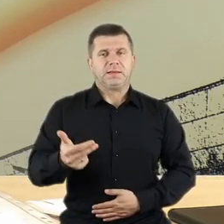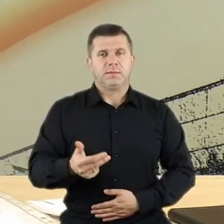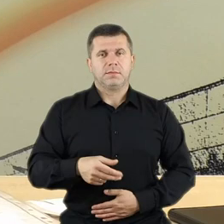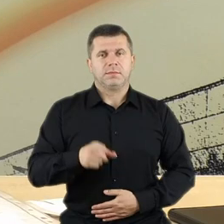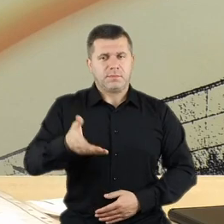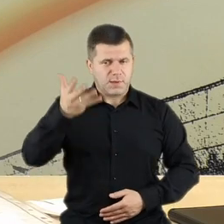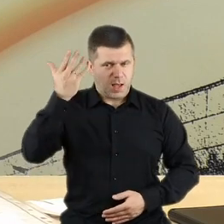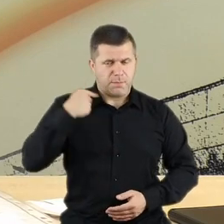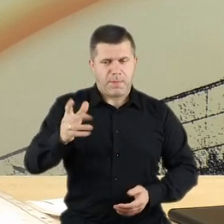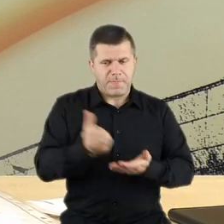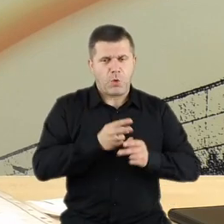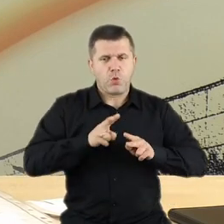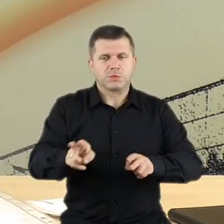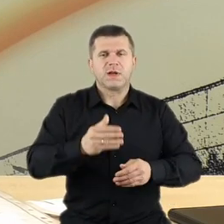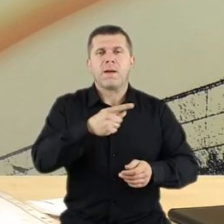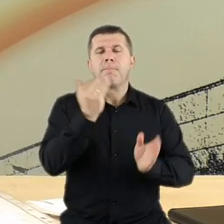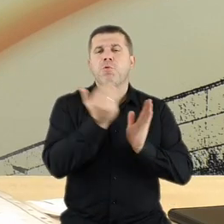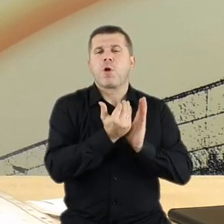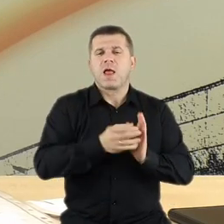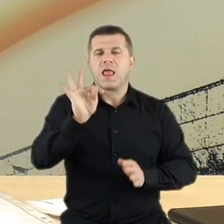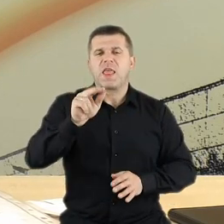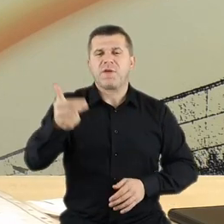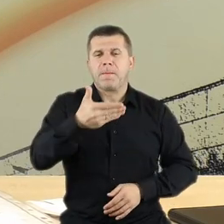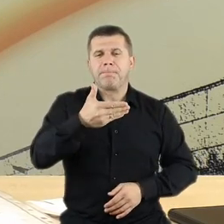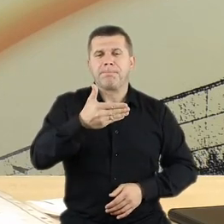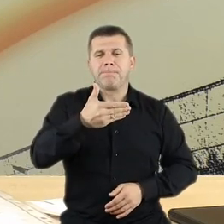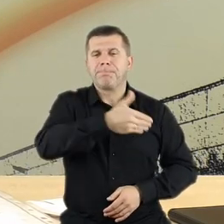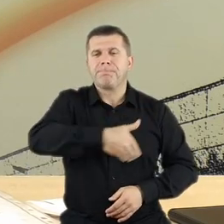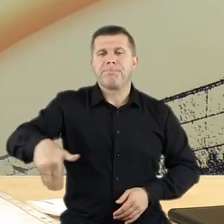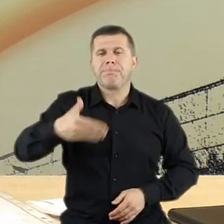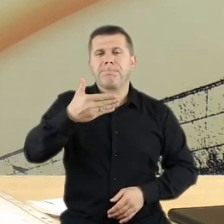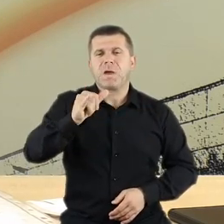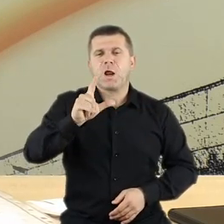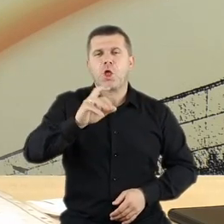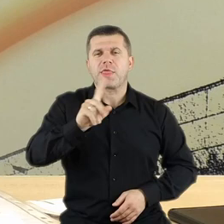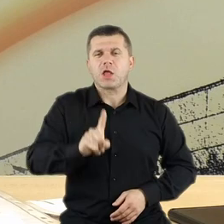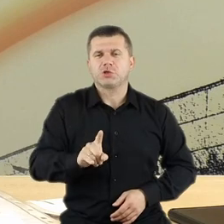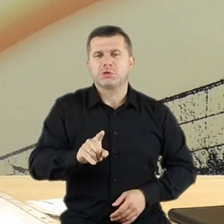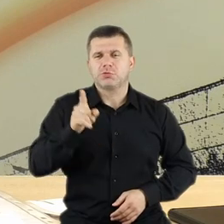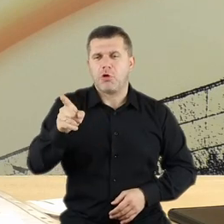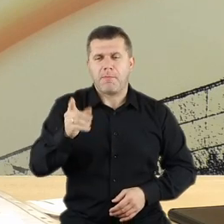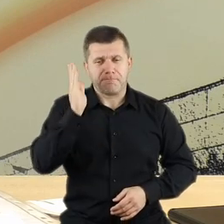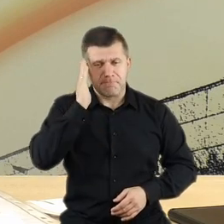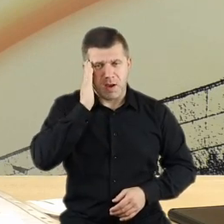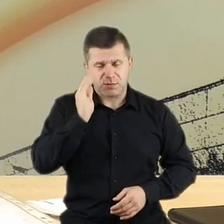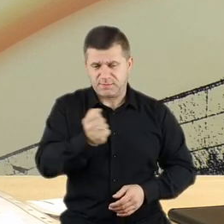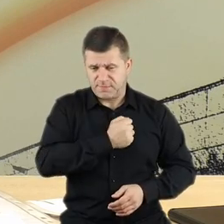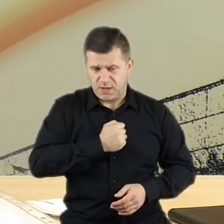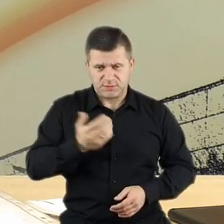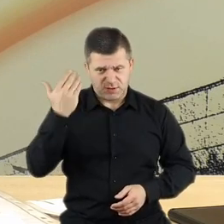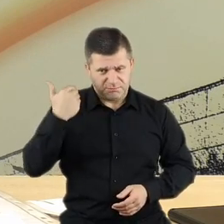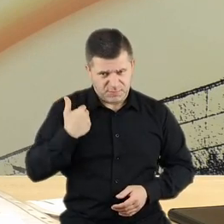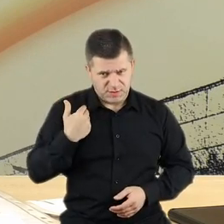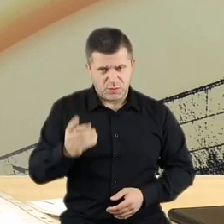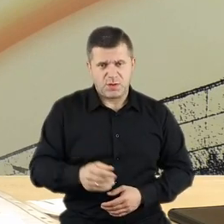udział w milionerach I naprawdę jaka Byłam dumna mimo to że on mieszkał wtedy w Warszawie i